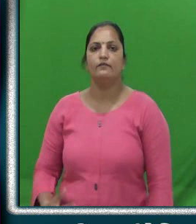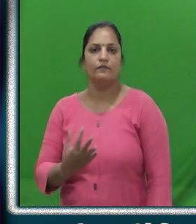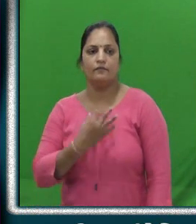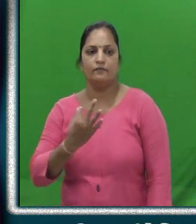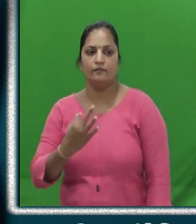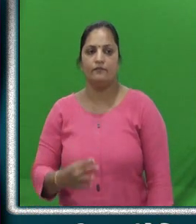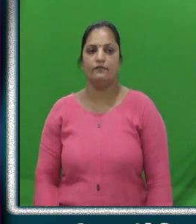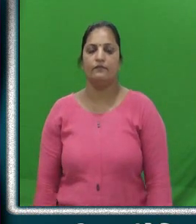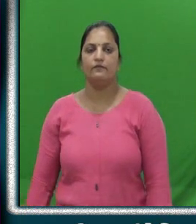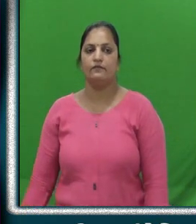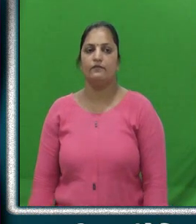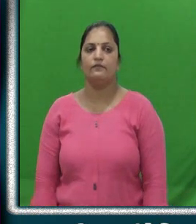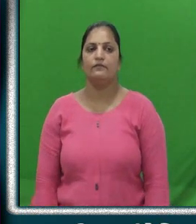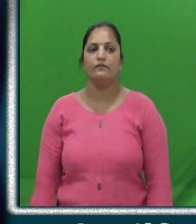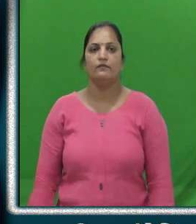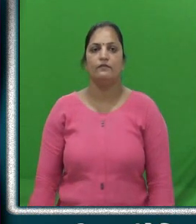સરસ.